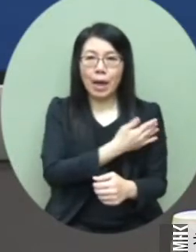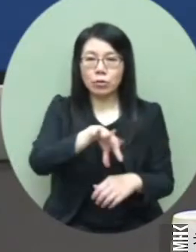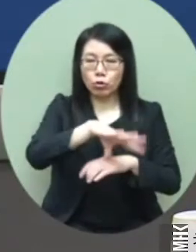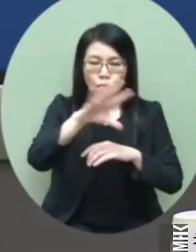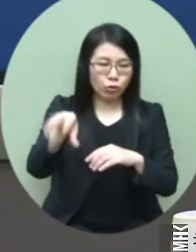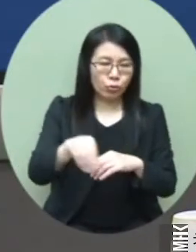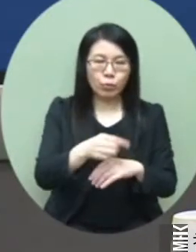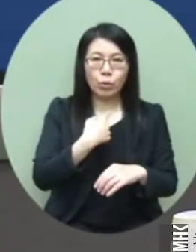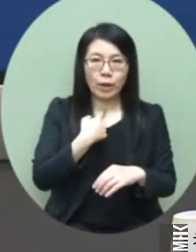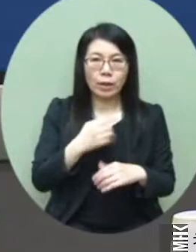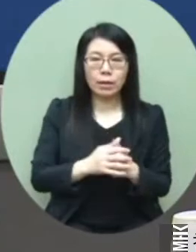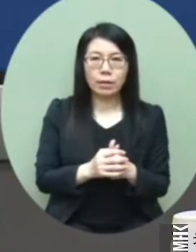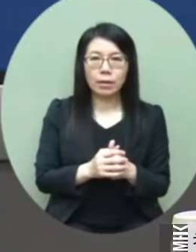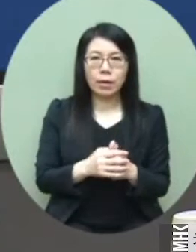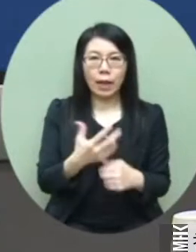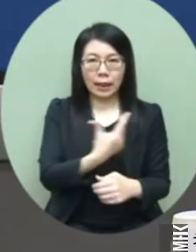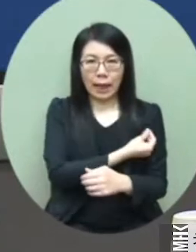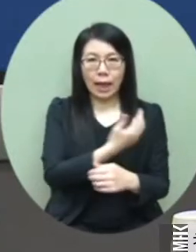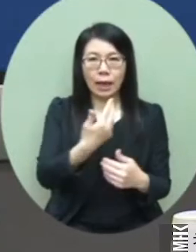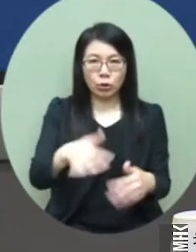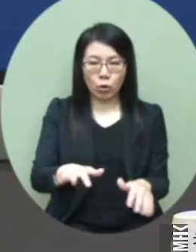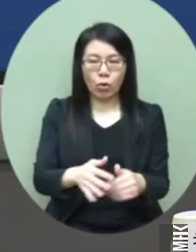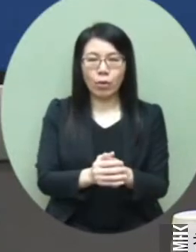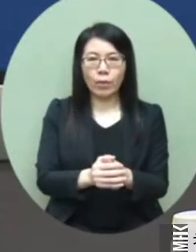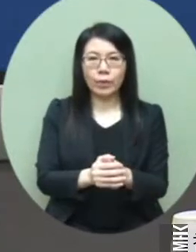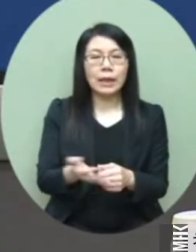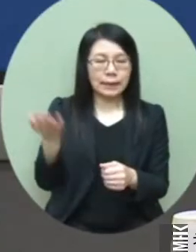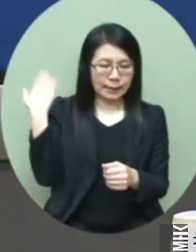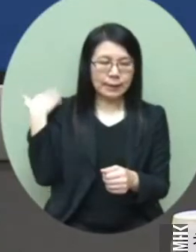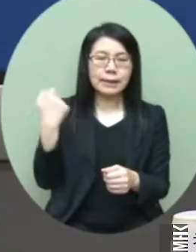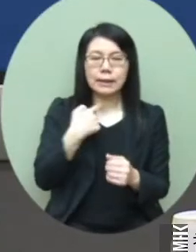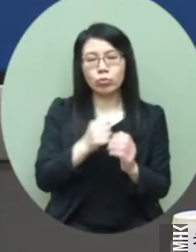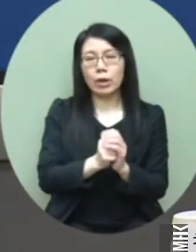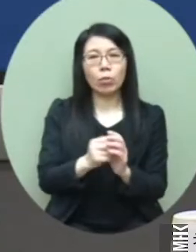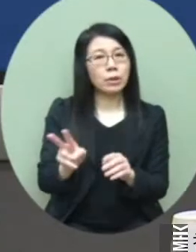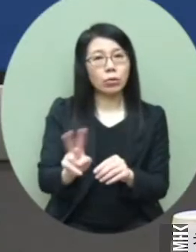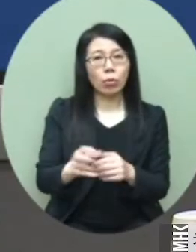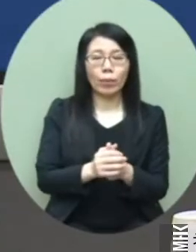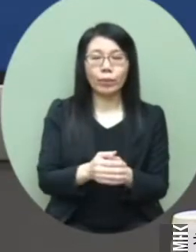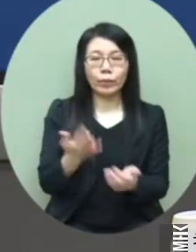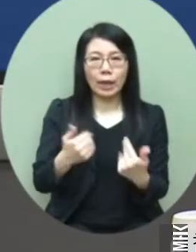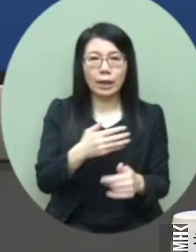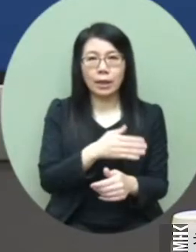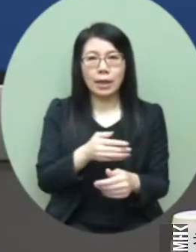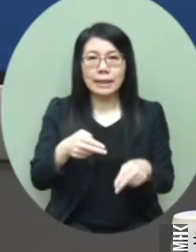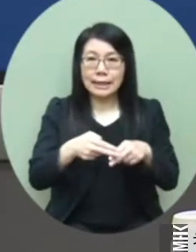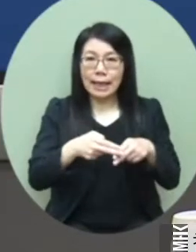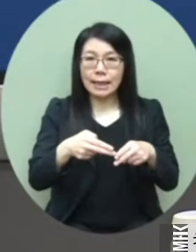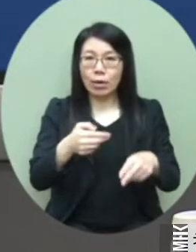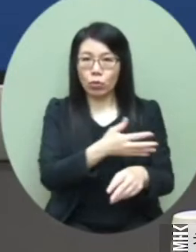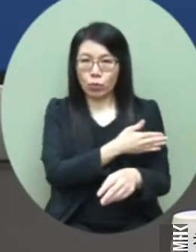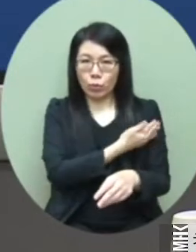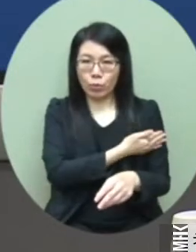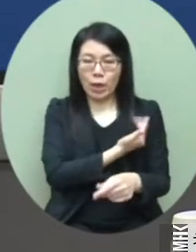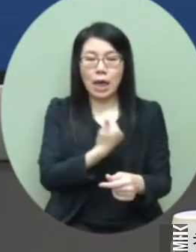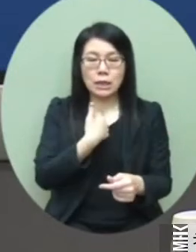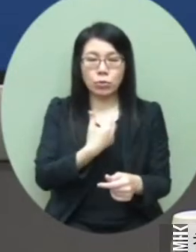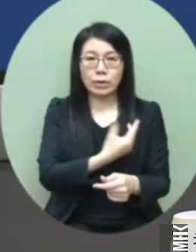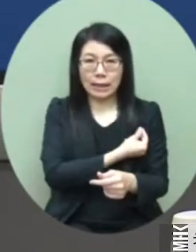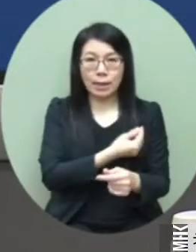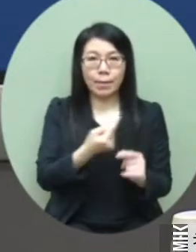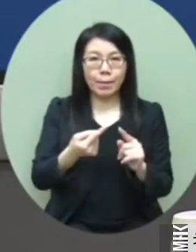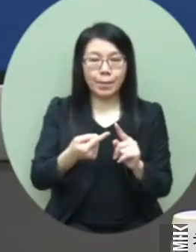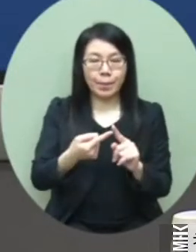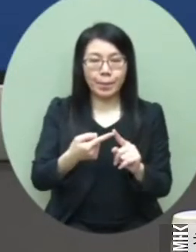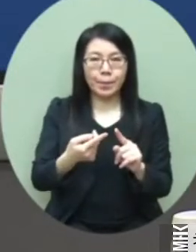是已经有的，以前都有的员工餐饮的员工要打针餐饮的处所